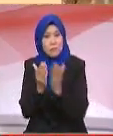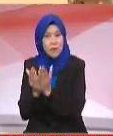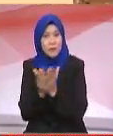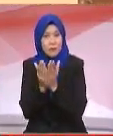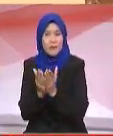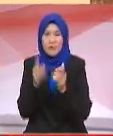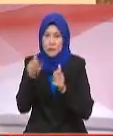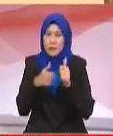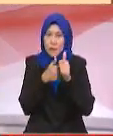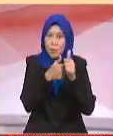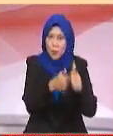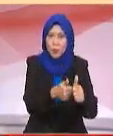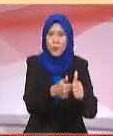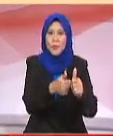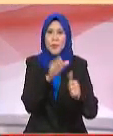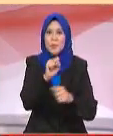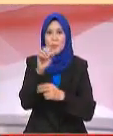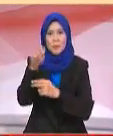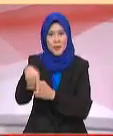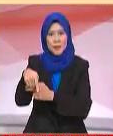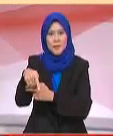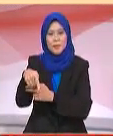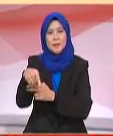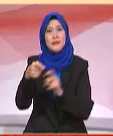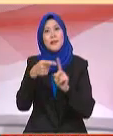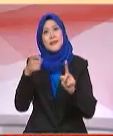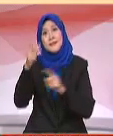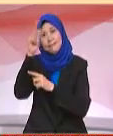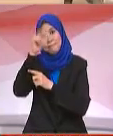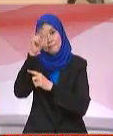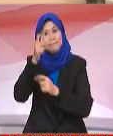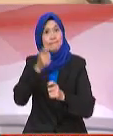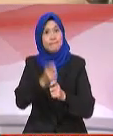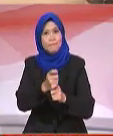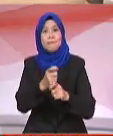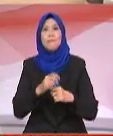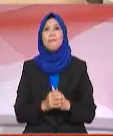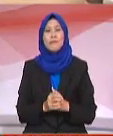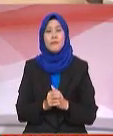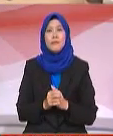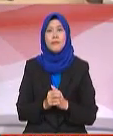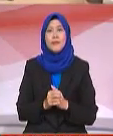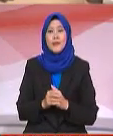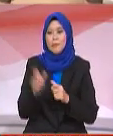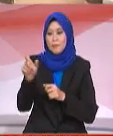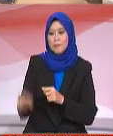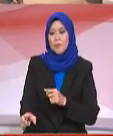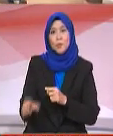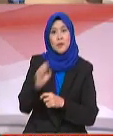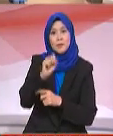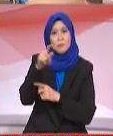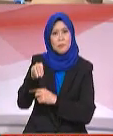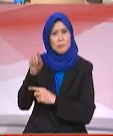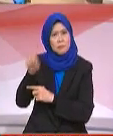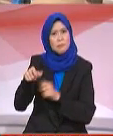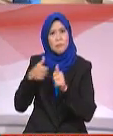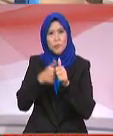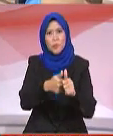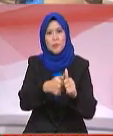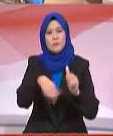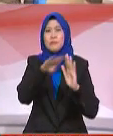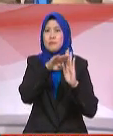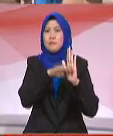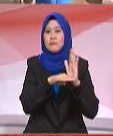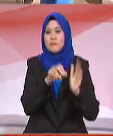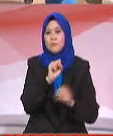mematuhi prosedur operasi standard SOP yang ditetapkan oleh pihak kerajaan. Malah setiap calon juga perlu mematuhi SOP yang